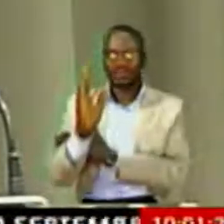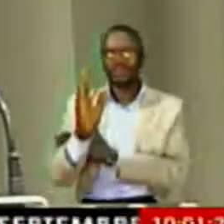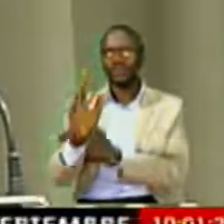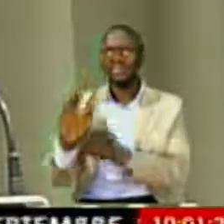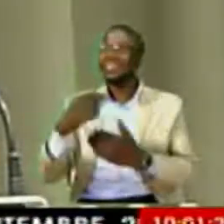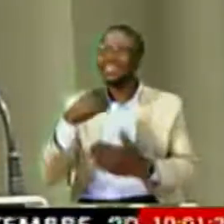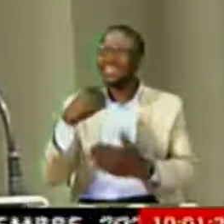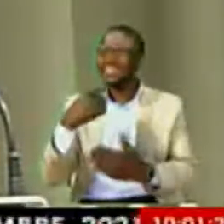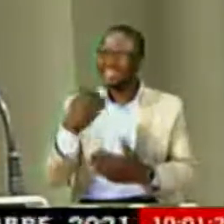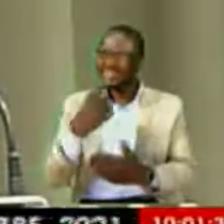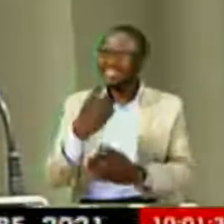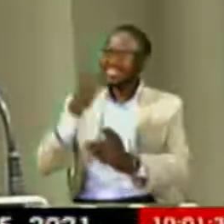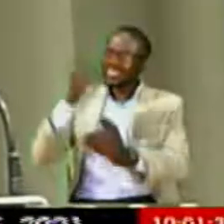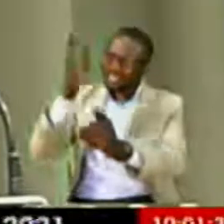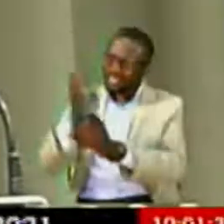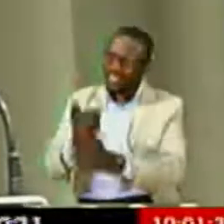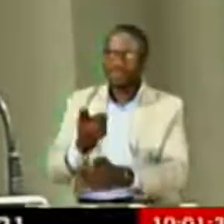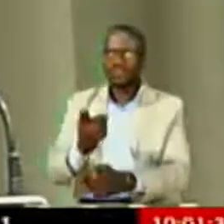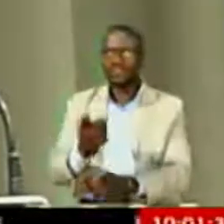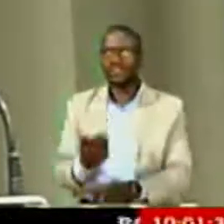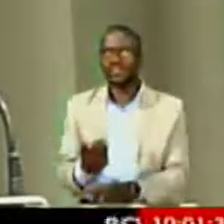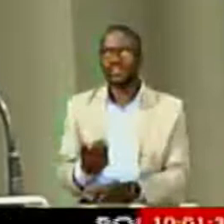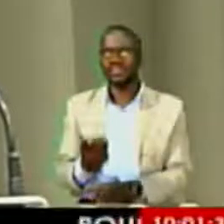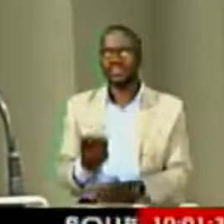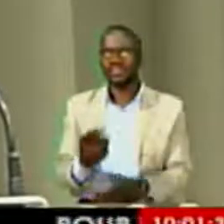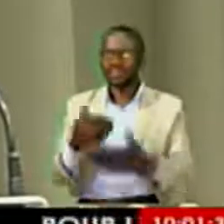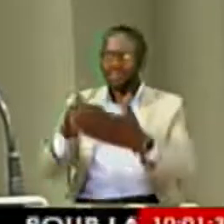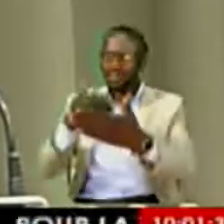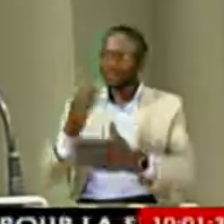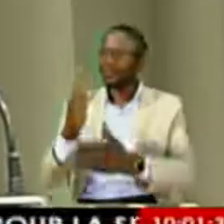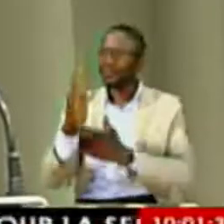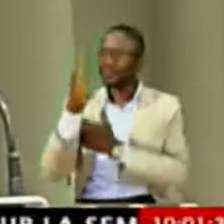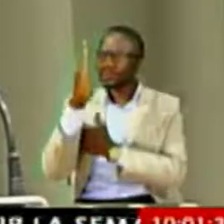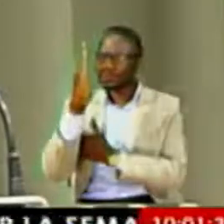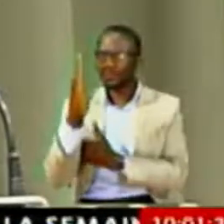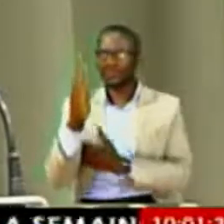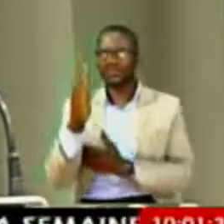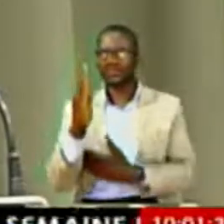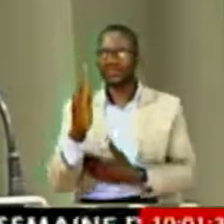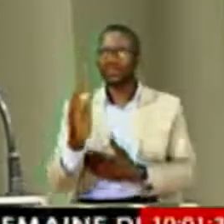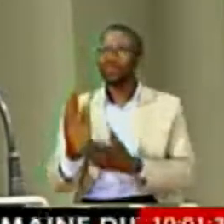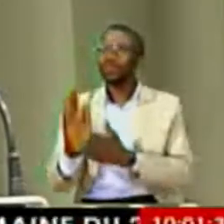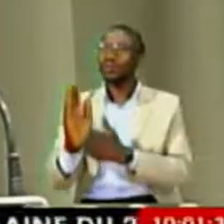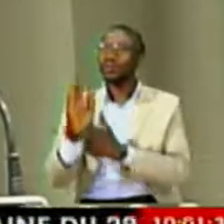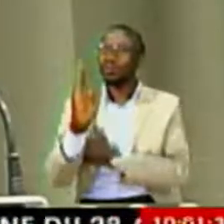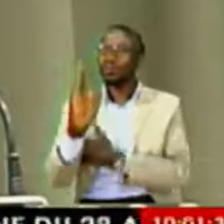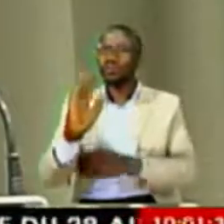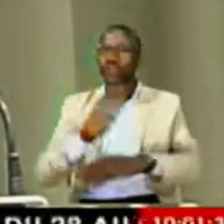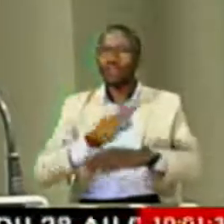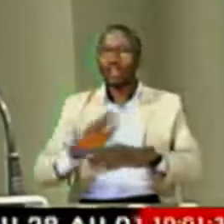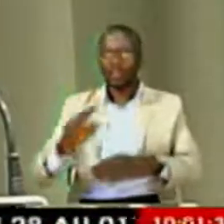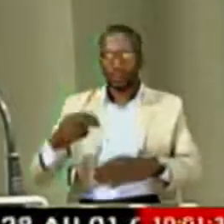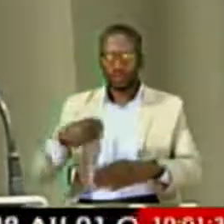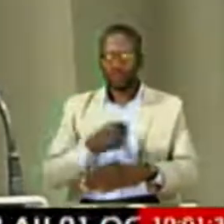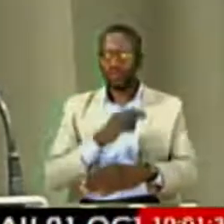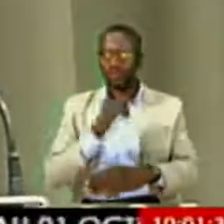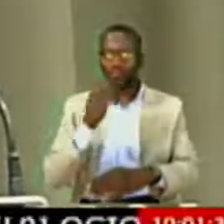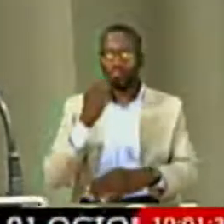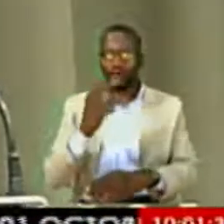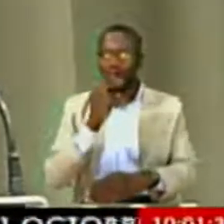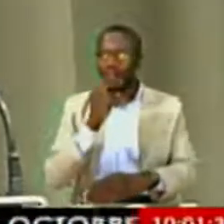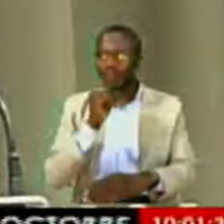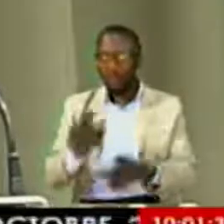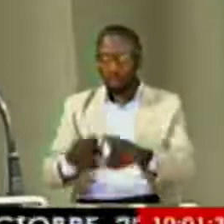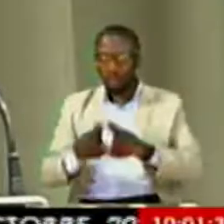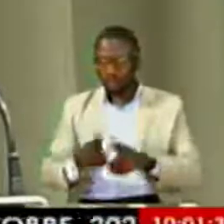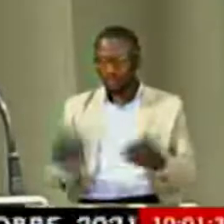C'est Dieu qui justifie. It is Christ who devant Dieu, it's God who justifies. Dieu ne nous voit pas comme pécheurs. Before God, he doesn't Dieu see us as